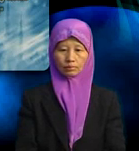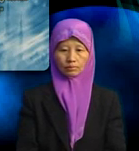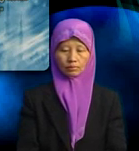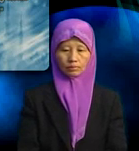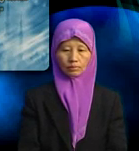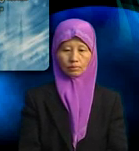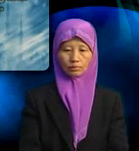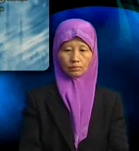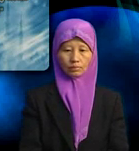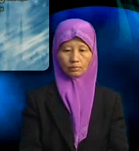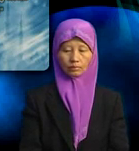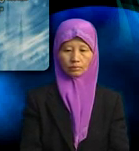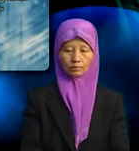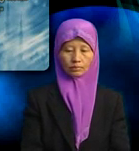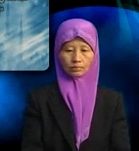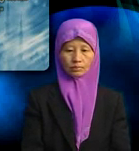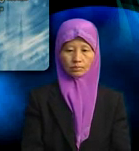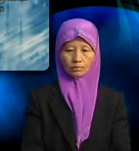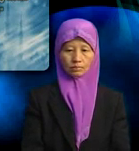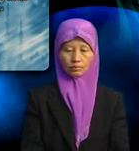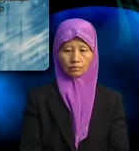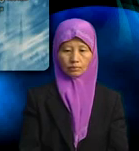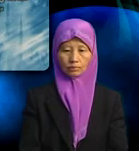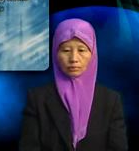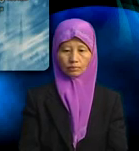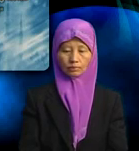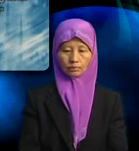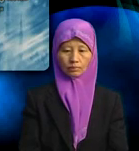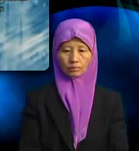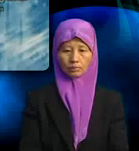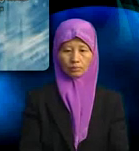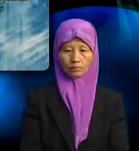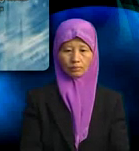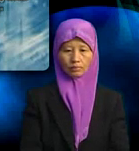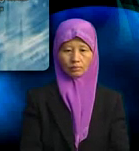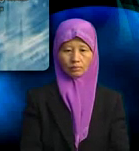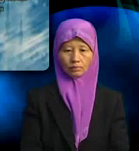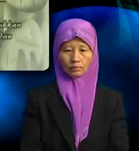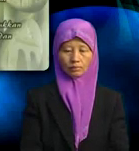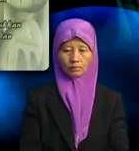tahun yang tidak makan selain susu ibunya sahaja.